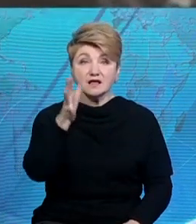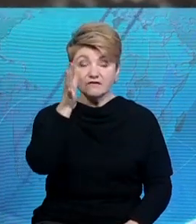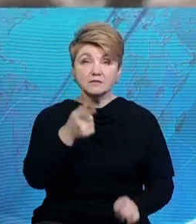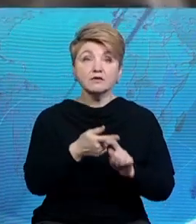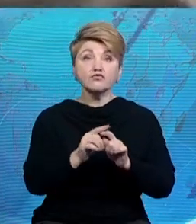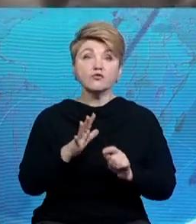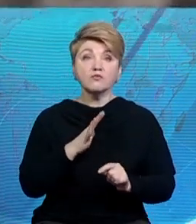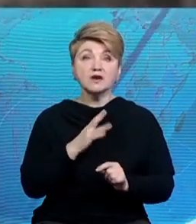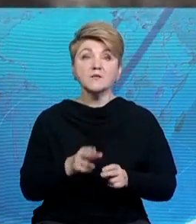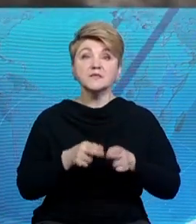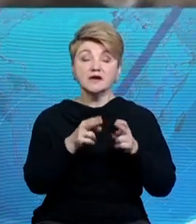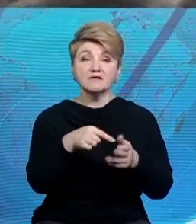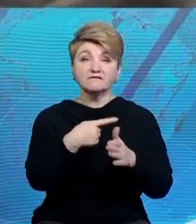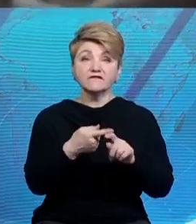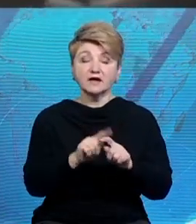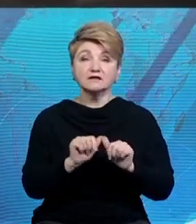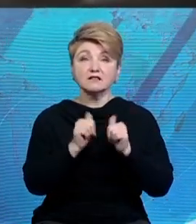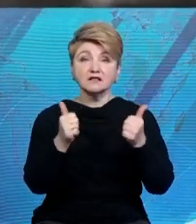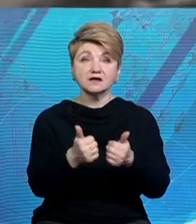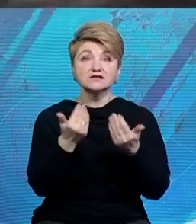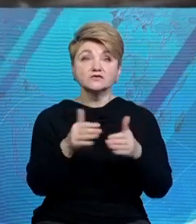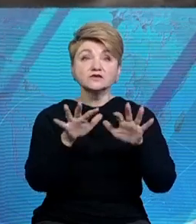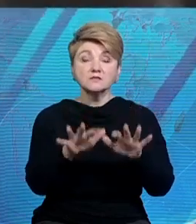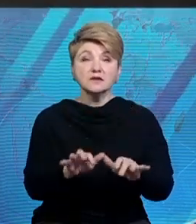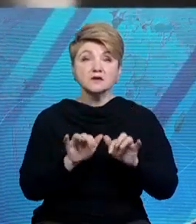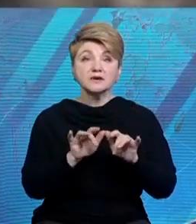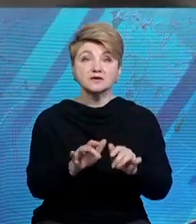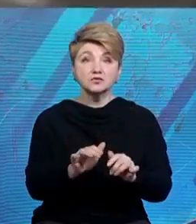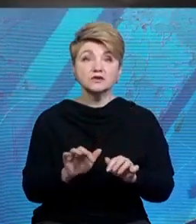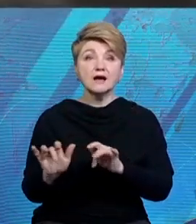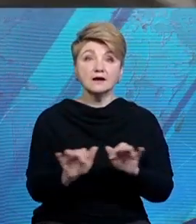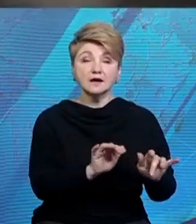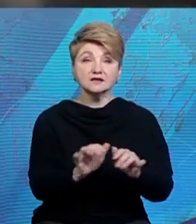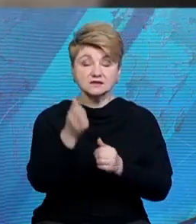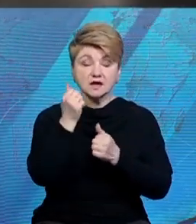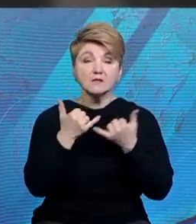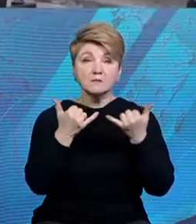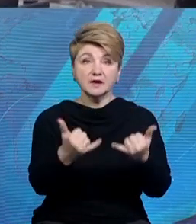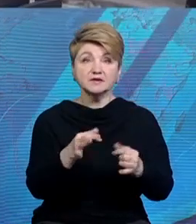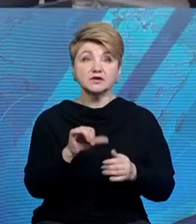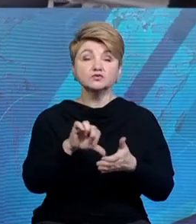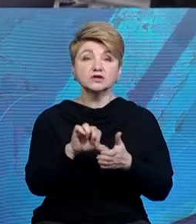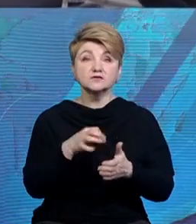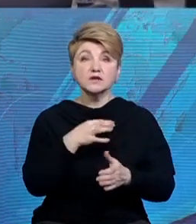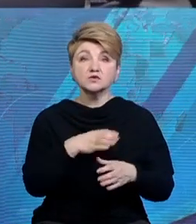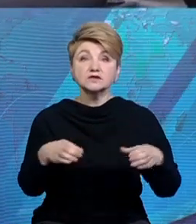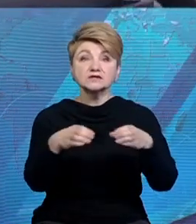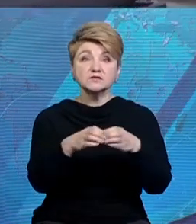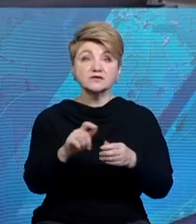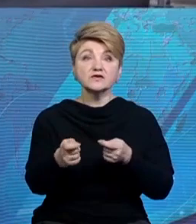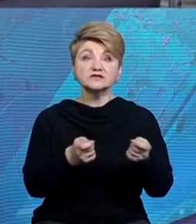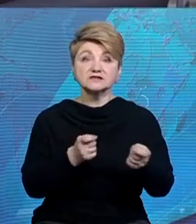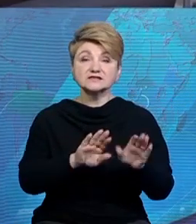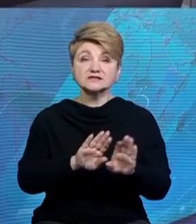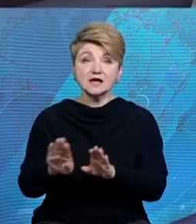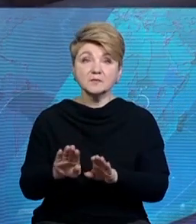43-го прибыли в Освенцим. Сегодня на месте бывшего концлагеря пройдет акция памяти, примет в ней участие и белорусская делегация во главе с заместителем